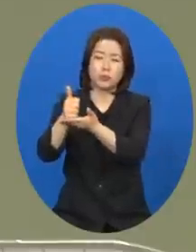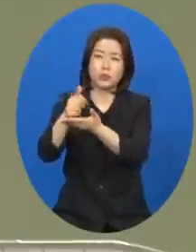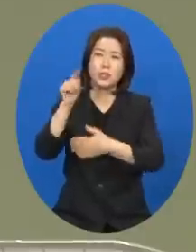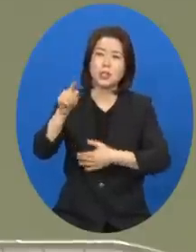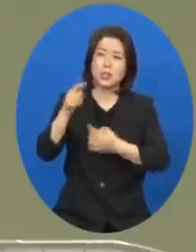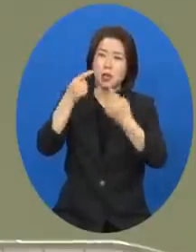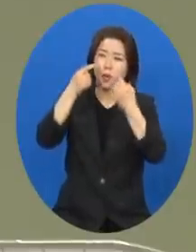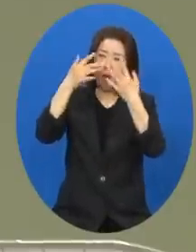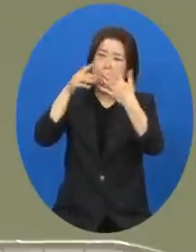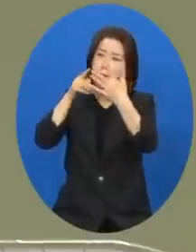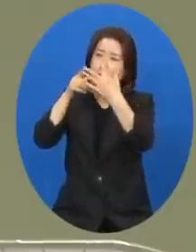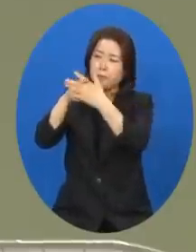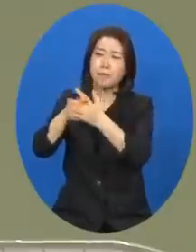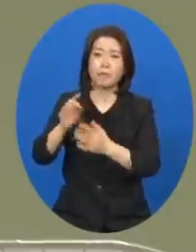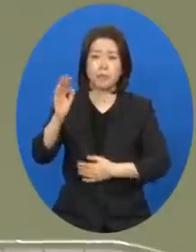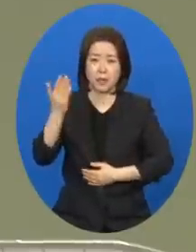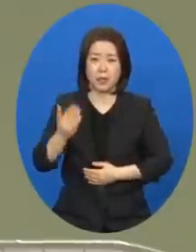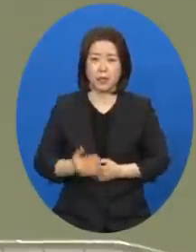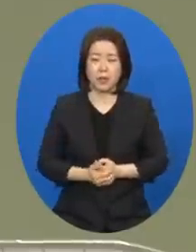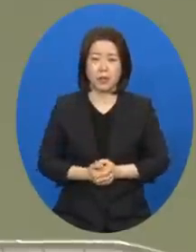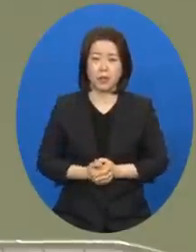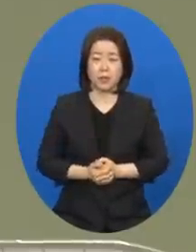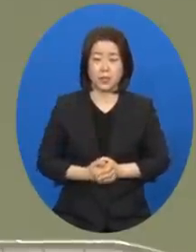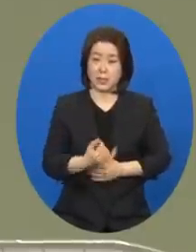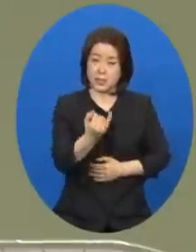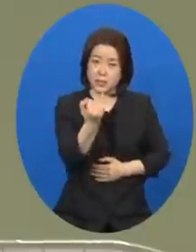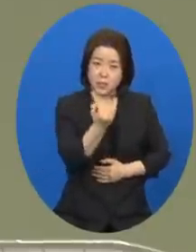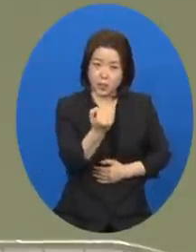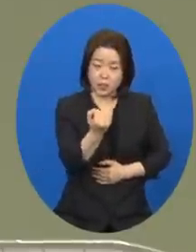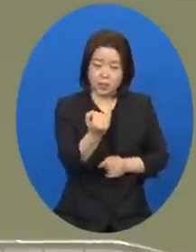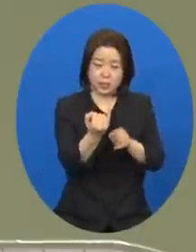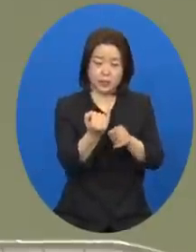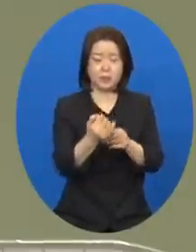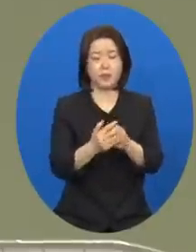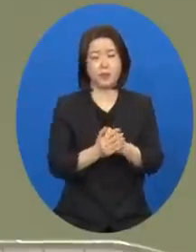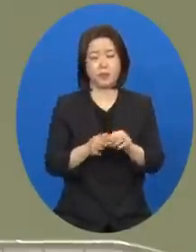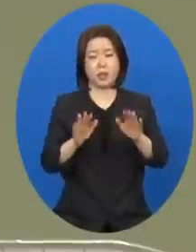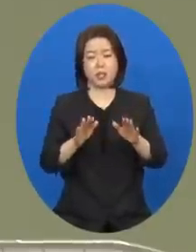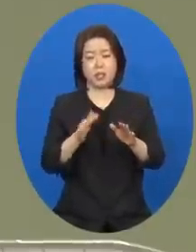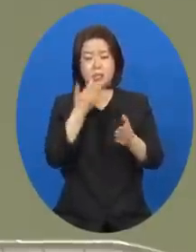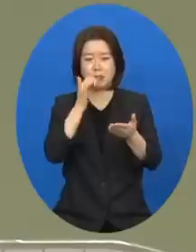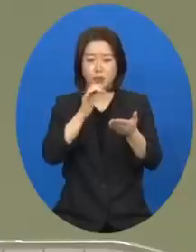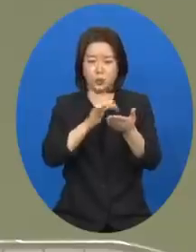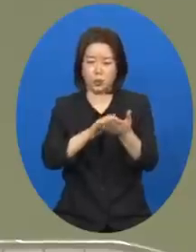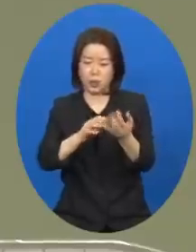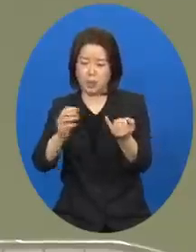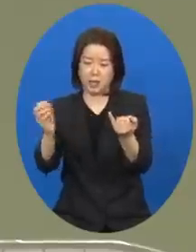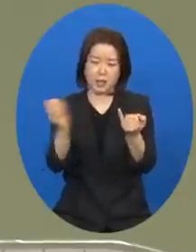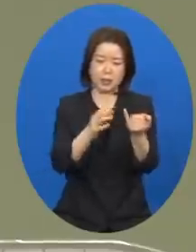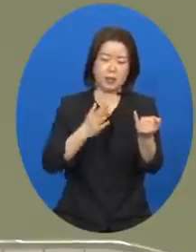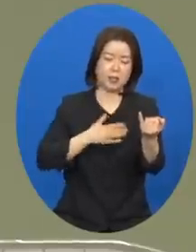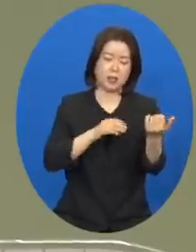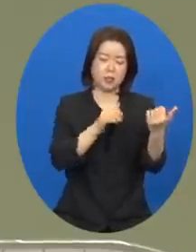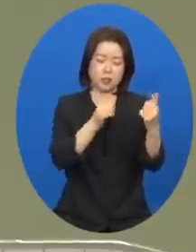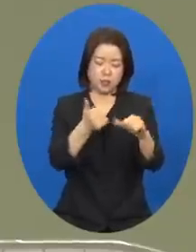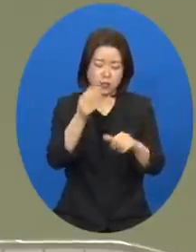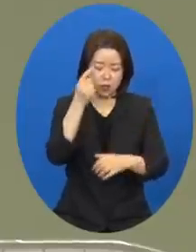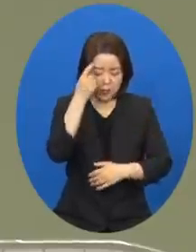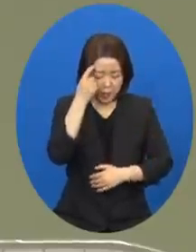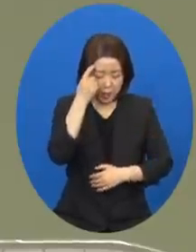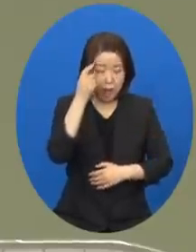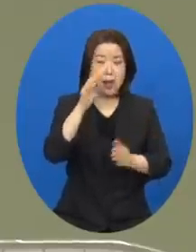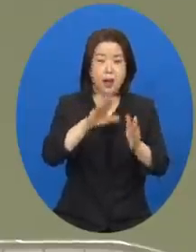정확하게 보이는 겁니다. 이 여인이 이제는 돌에 맞아 죽었구나 그러고 있는데